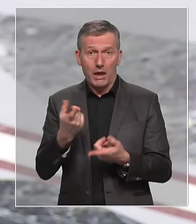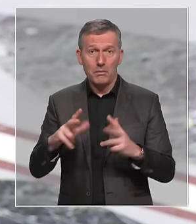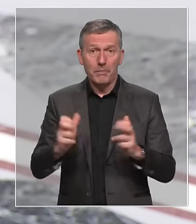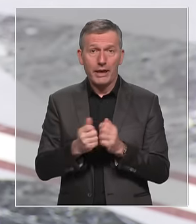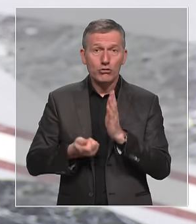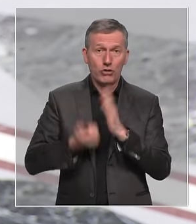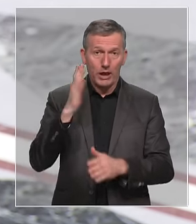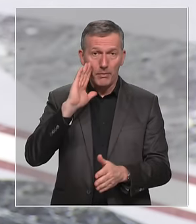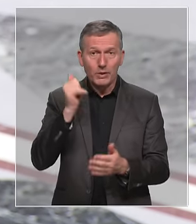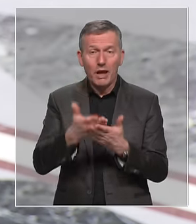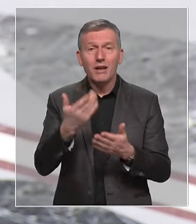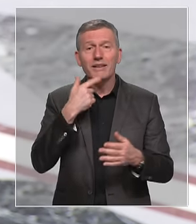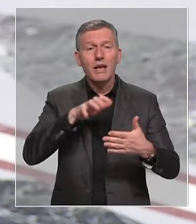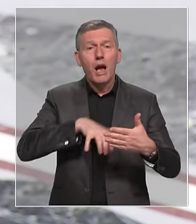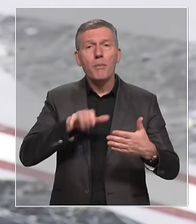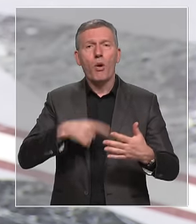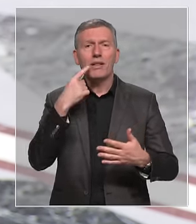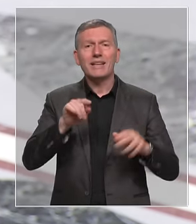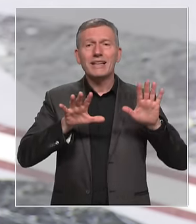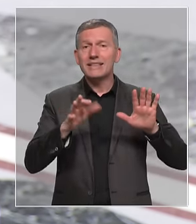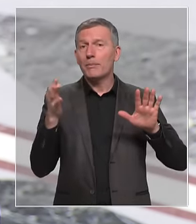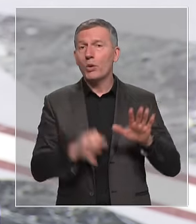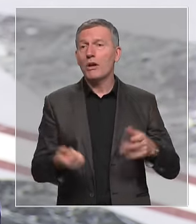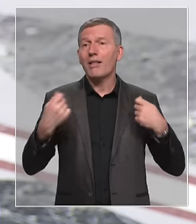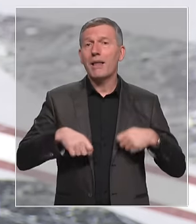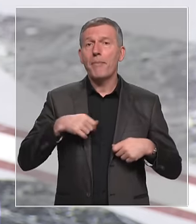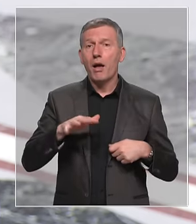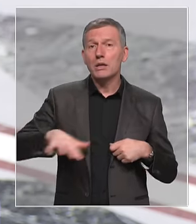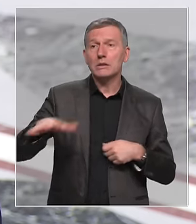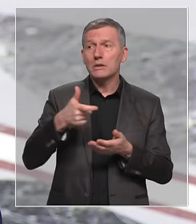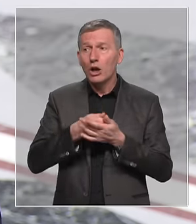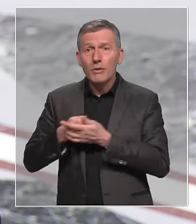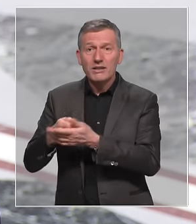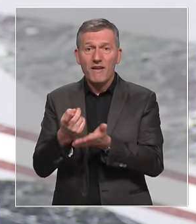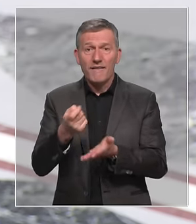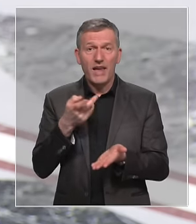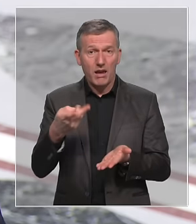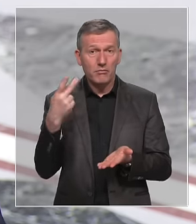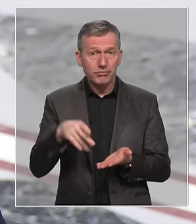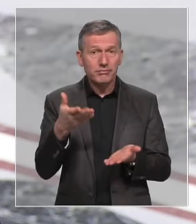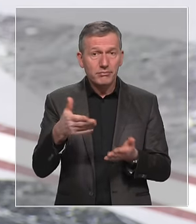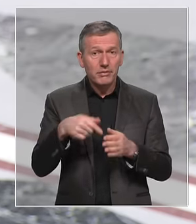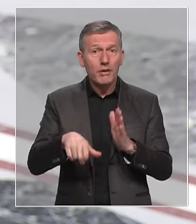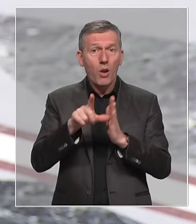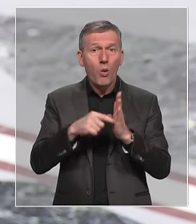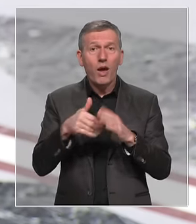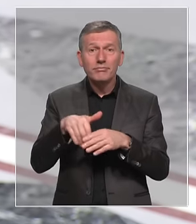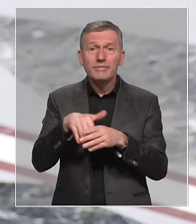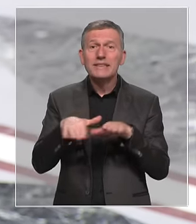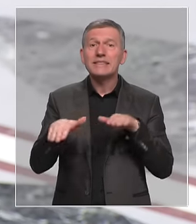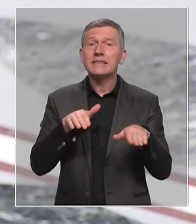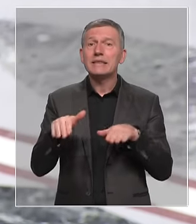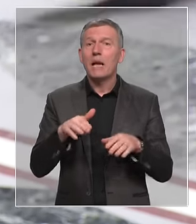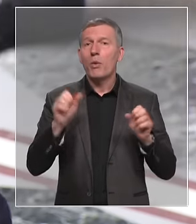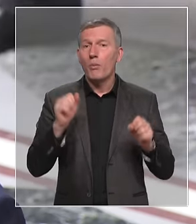qu'un rapport parlait de 10% des dépenses de consommation dans les territoires ultramarins liées à l'octroi de mer. L'octroi de mer, c'est ce dispositif